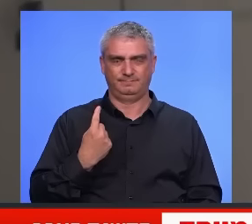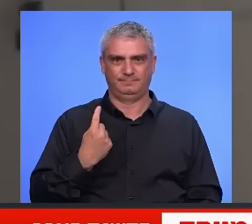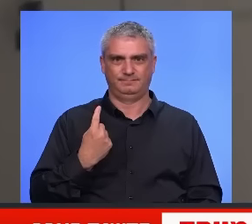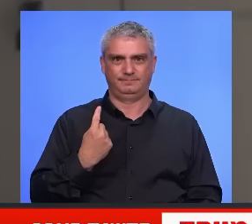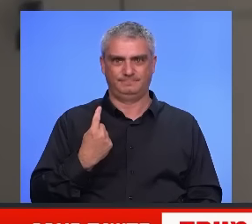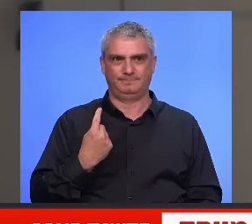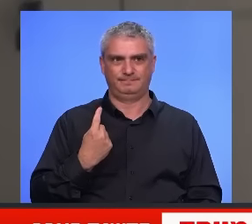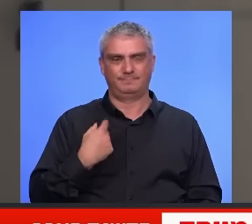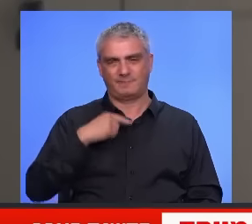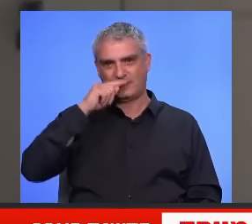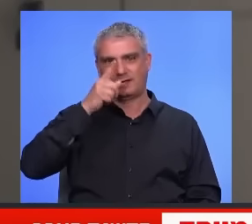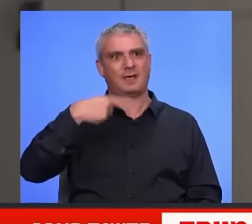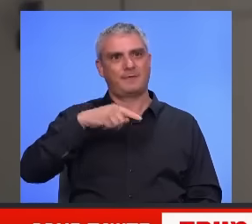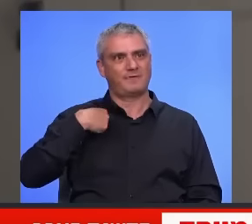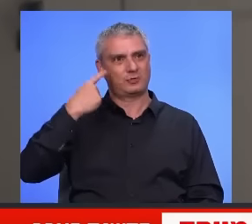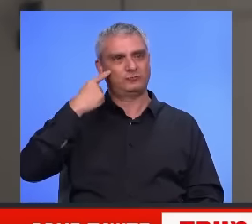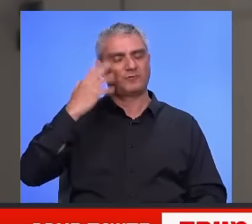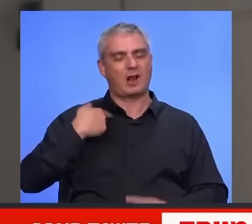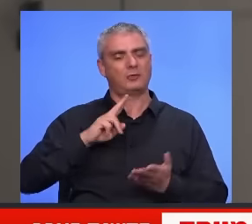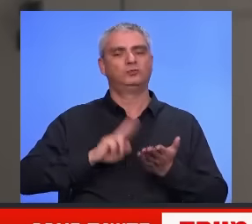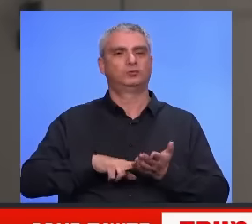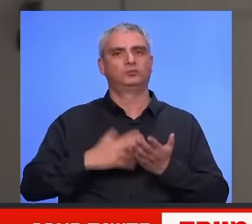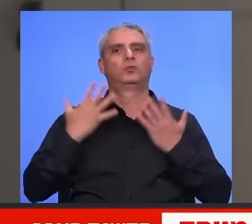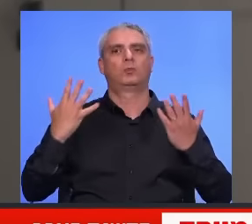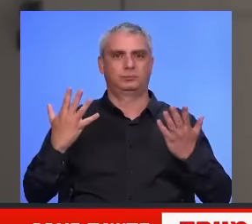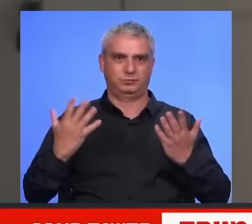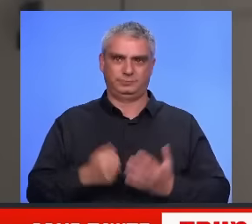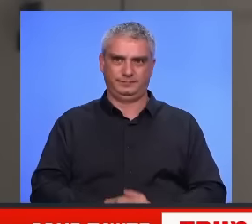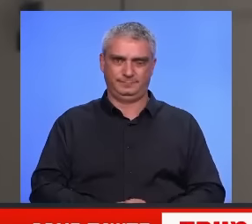אני גאה בהם, ואני חושב שהייתה לנו הזכות.